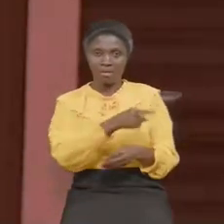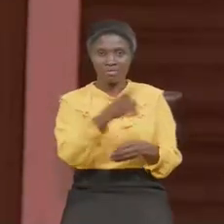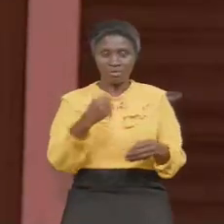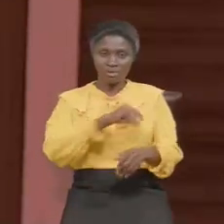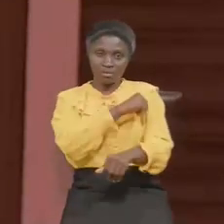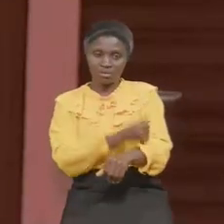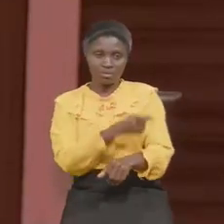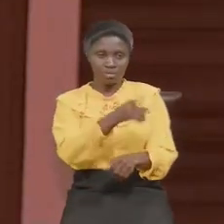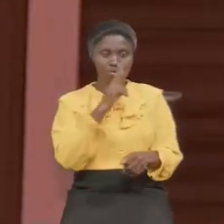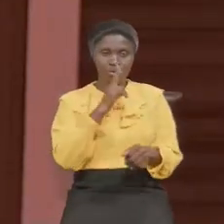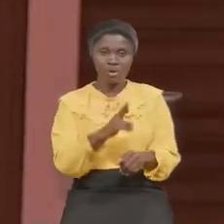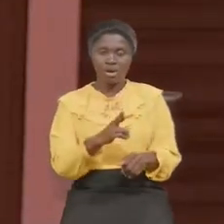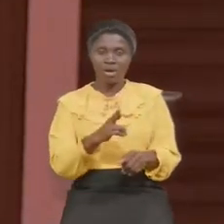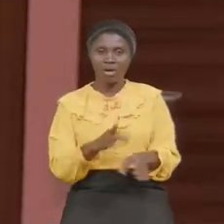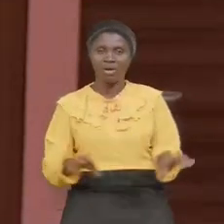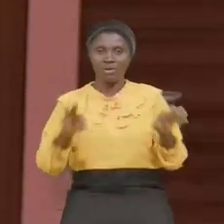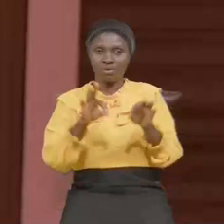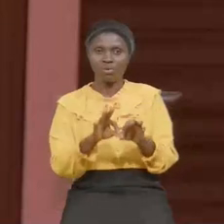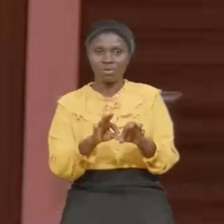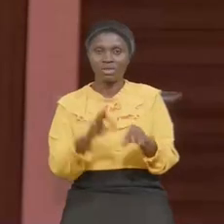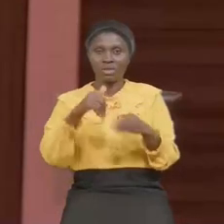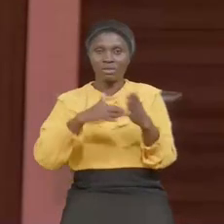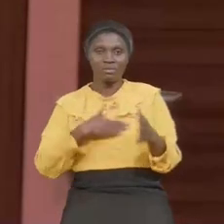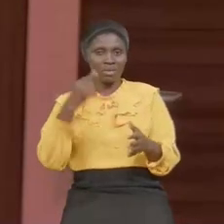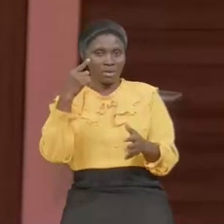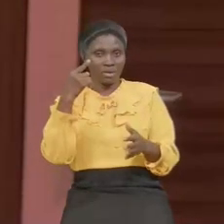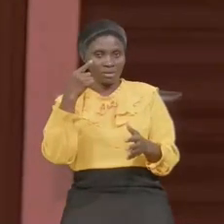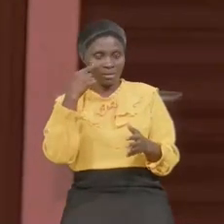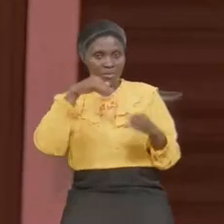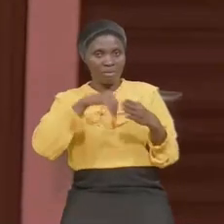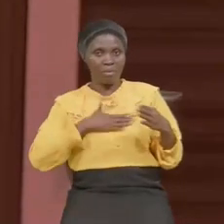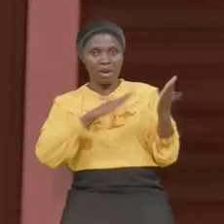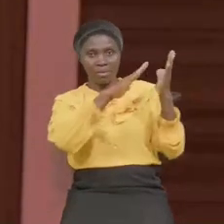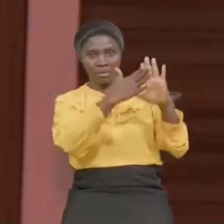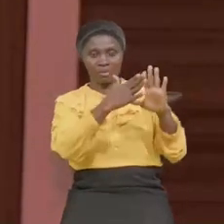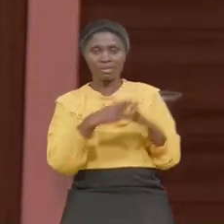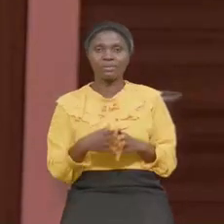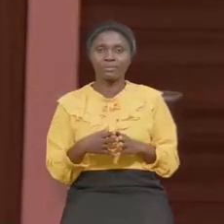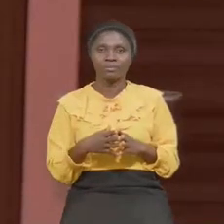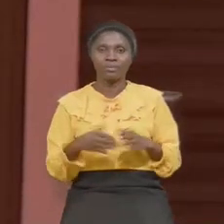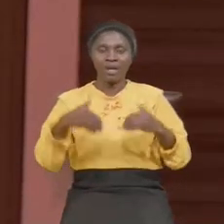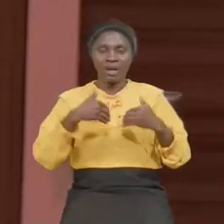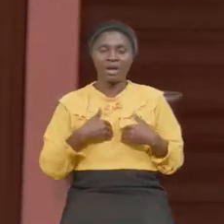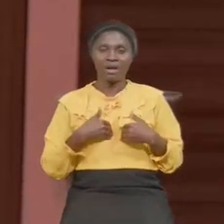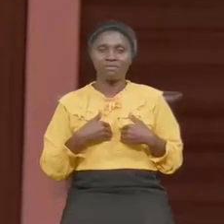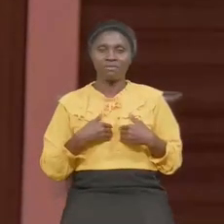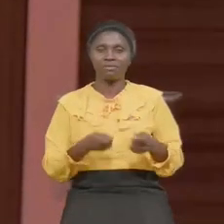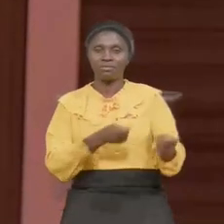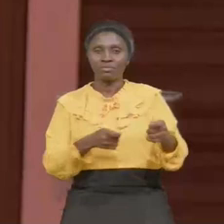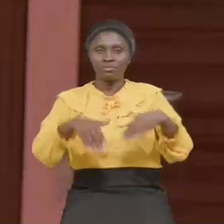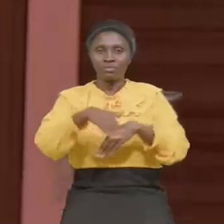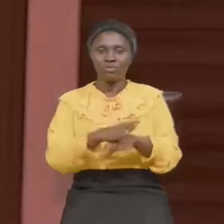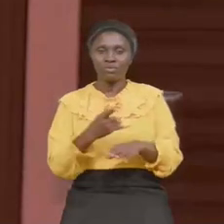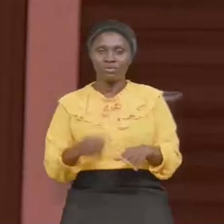yeux. Alors, ayez la domination sur les poissons de la mer, sur les oiseaux du ciel, et sur